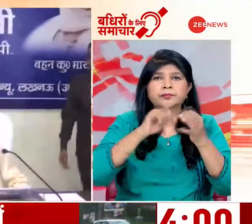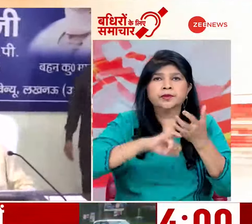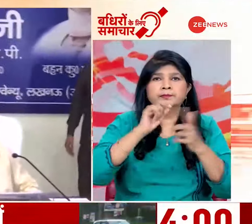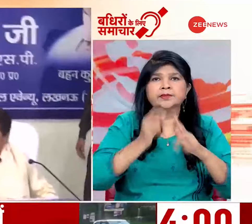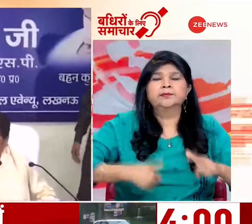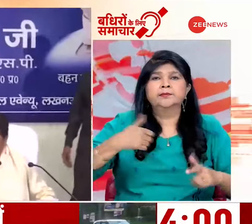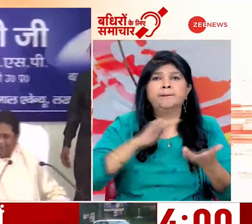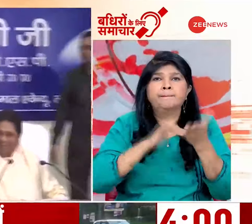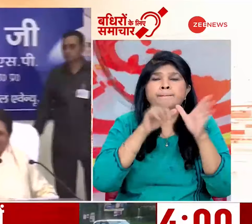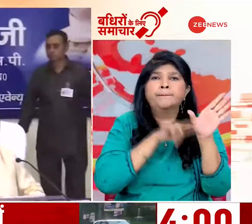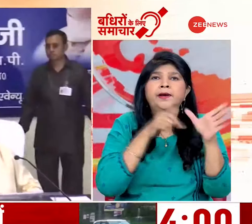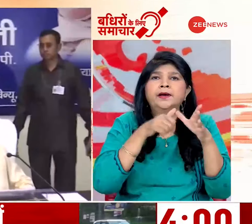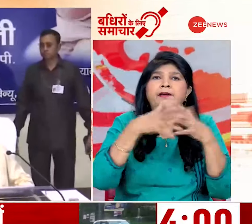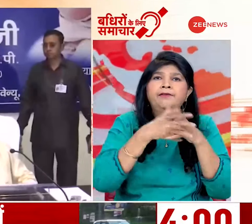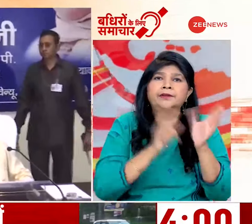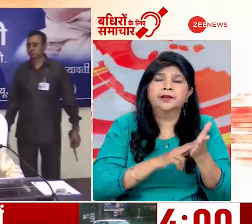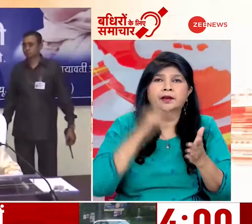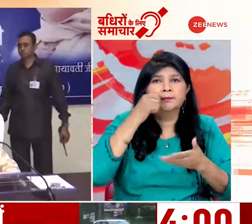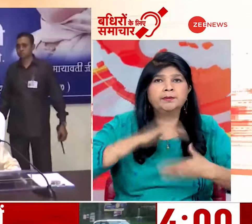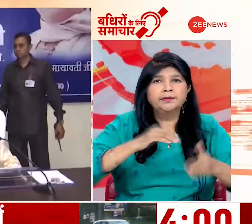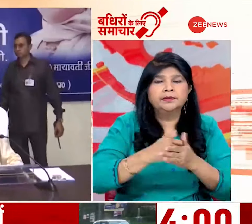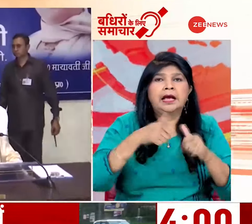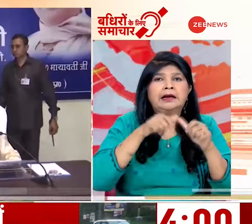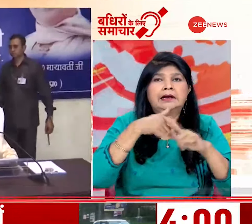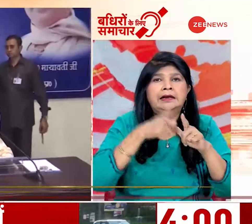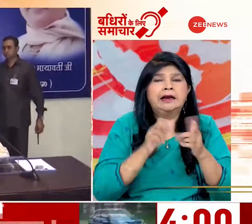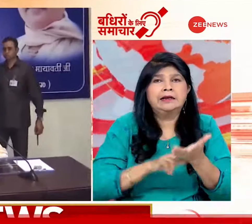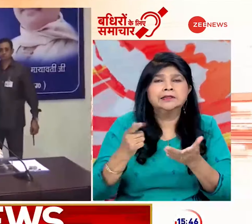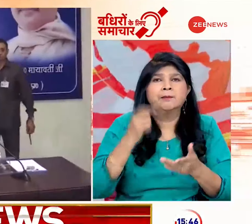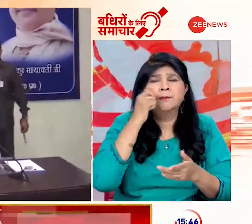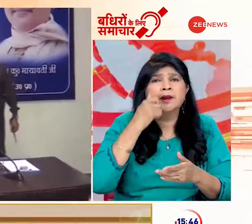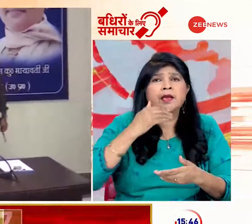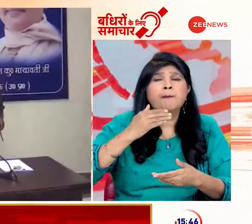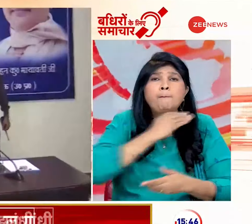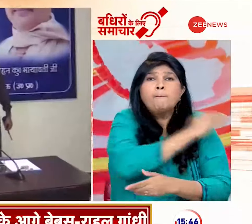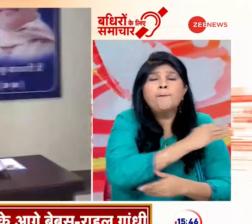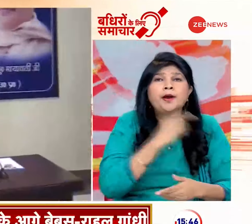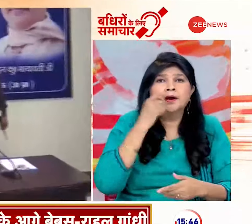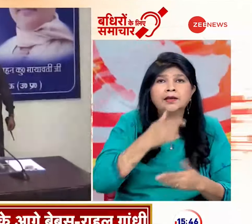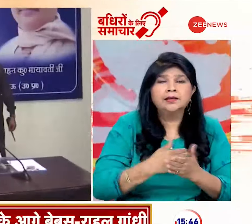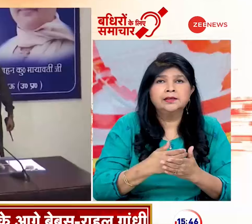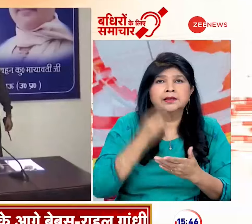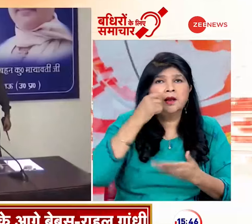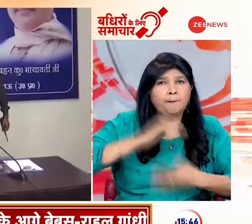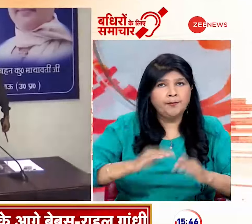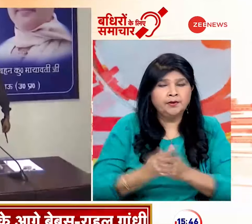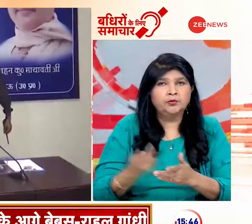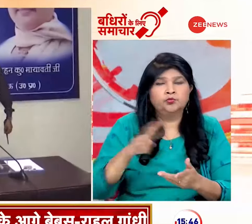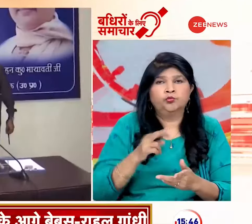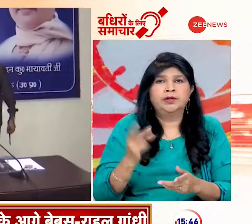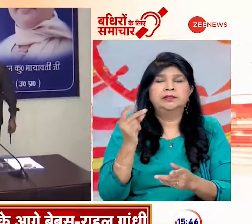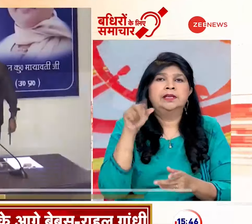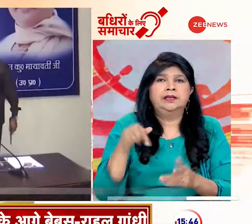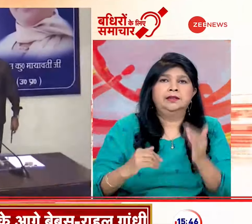बीएसपी प्रमुख मायावती ने अपने भतीजे आकाश आनंद को एक बार फिर अपना उत्तराधिकारी घोषित कर दिया है।